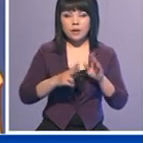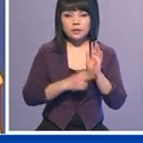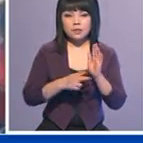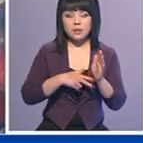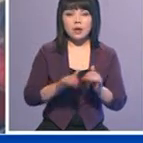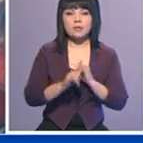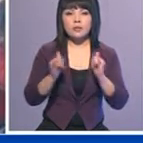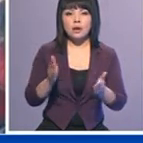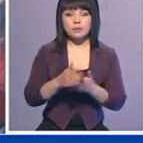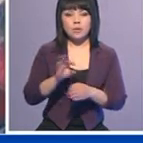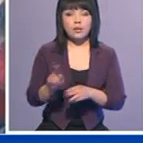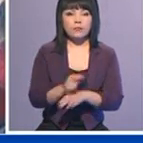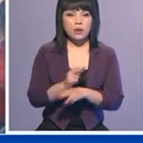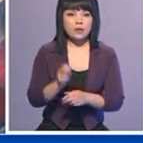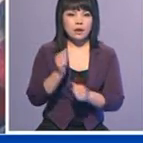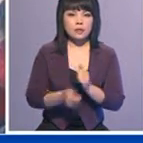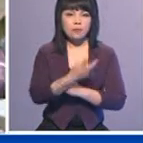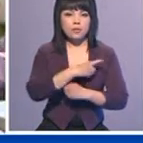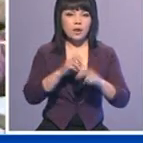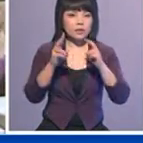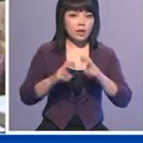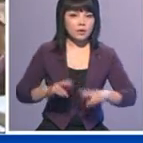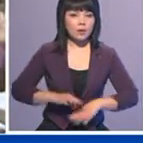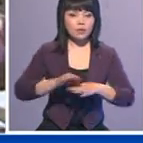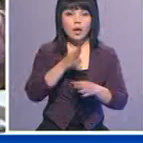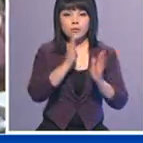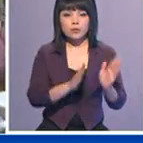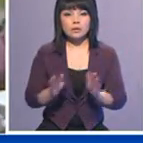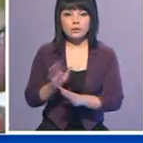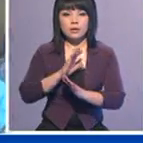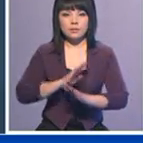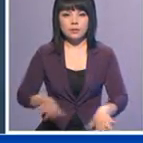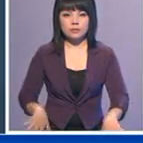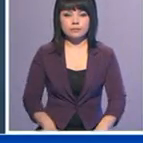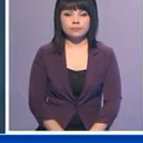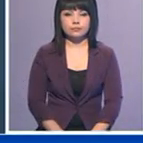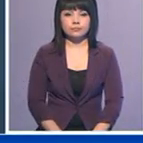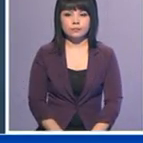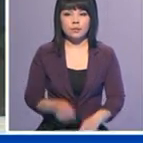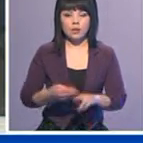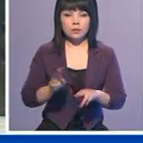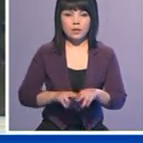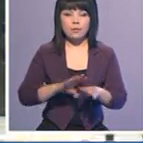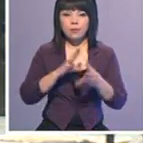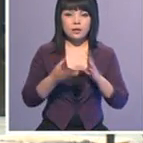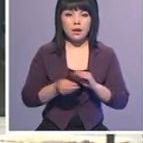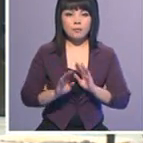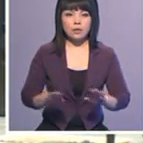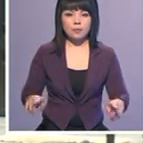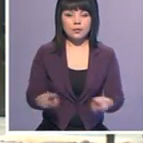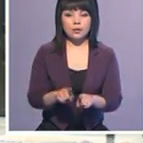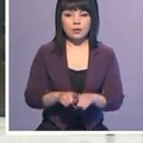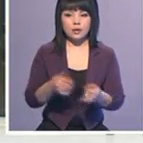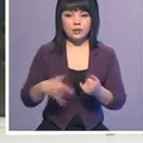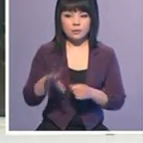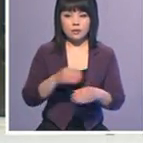астам тәрбиеші жыл сайын өтуі тиіс медициналық тексеруден уақытылы өтпеген. Осыған орай барлық балабақша меңгерушілеріне